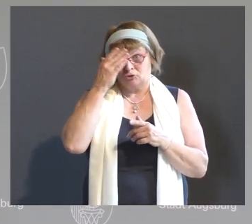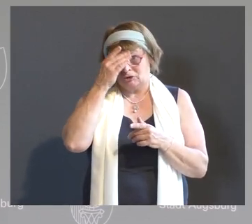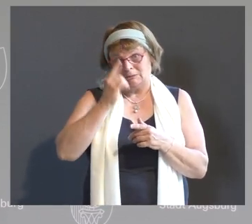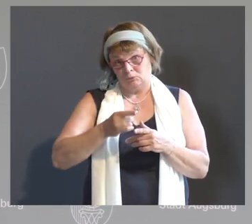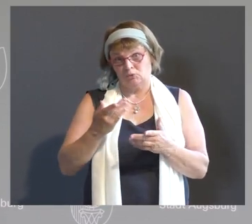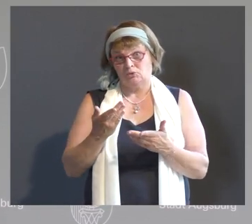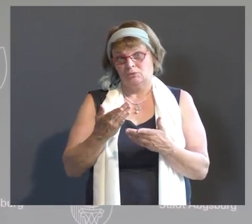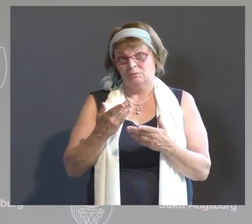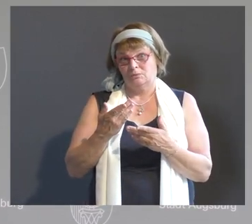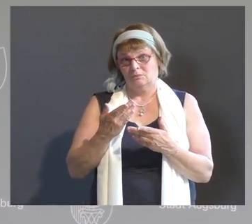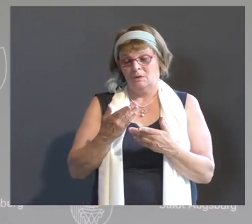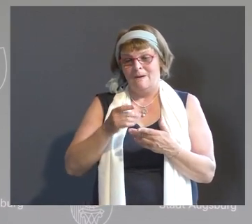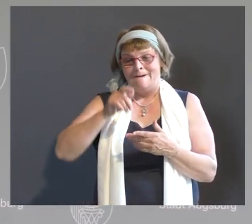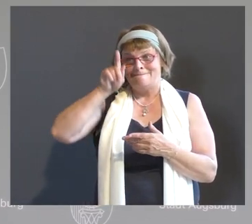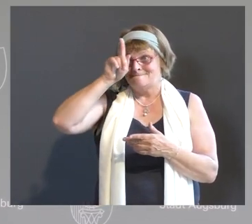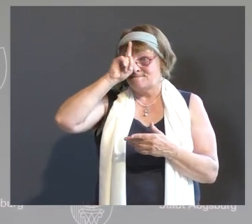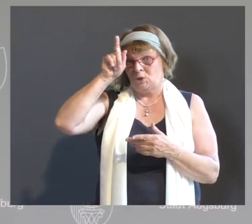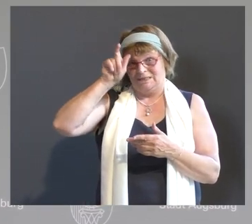vorstellen,